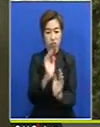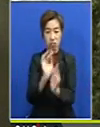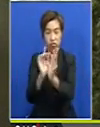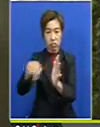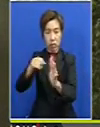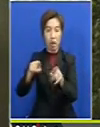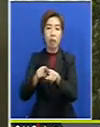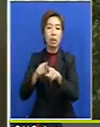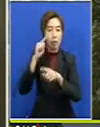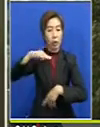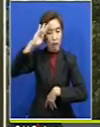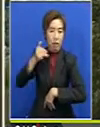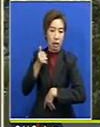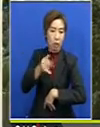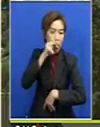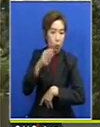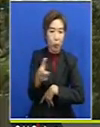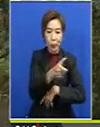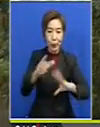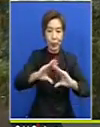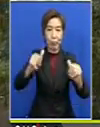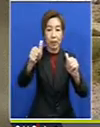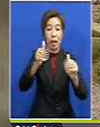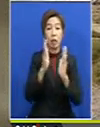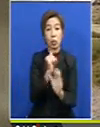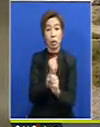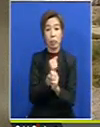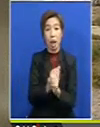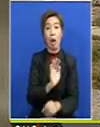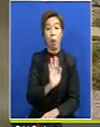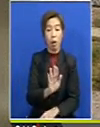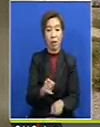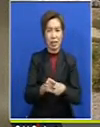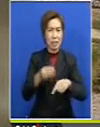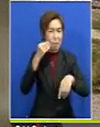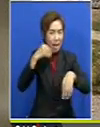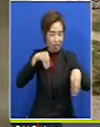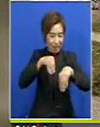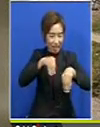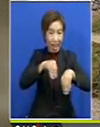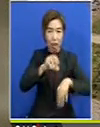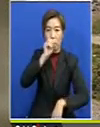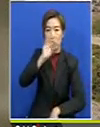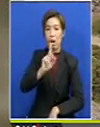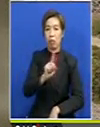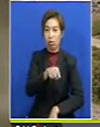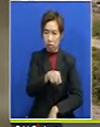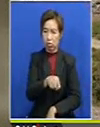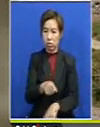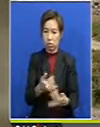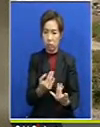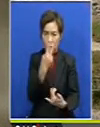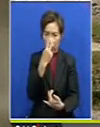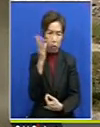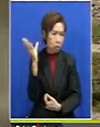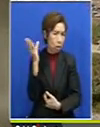าไปควบคุมสถานการณ์เอาไว้ได้โดยหนึ่งในพนักงานของโรงงานก๊าซนะครับที่พักอาศัยอยู่ในแถวนั้นก็ออกมาเปิดเผยนะครับบอกว่าเ